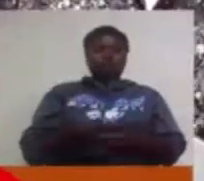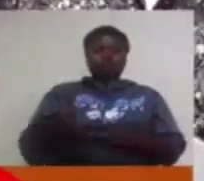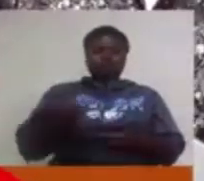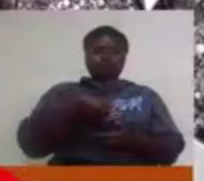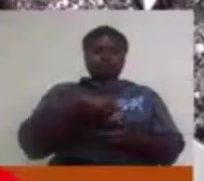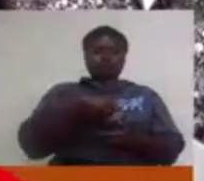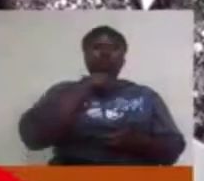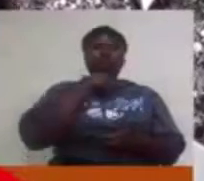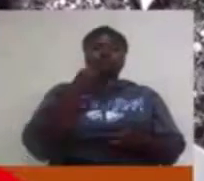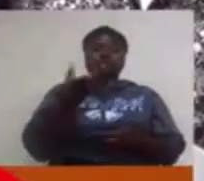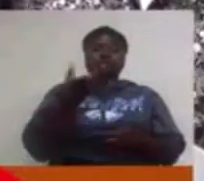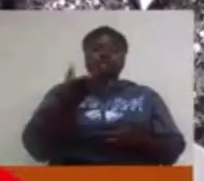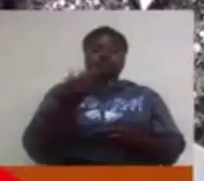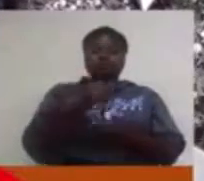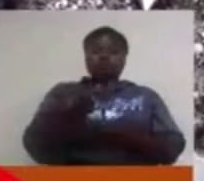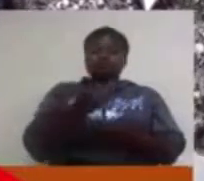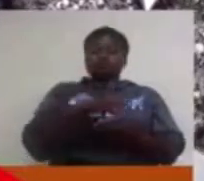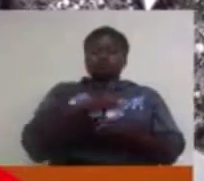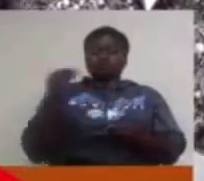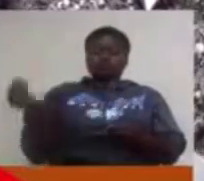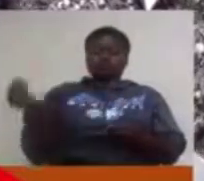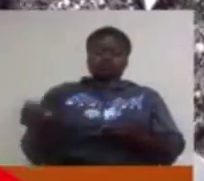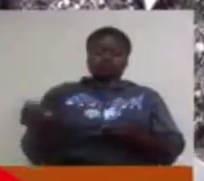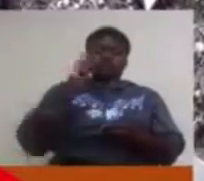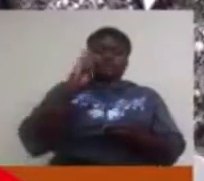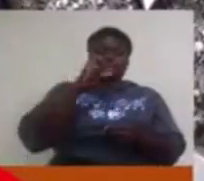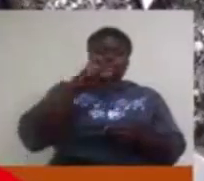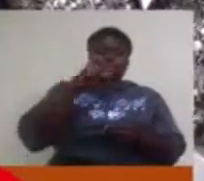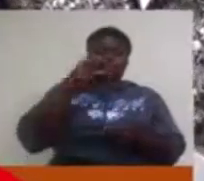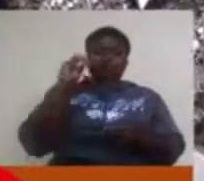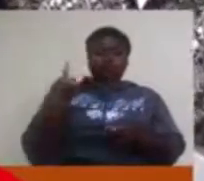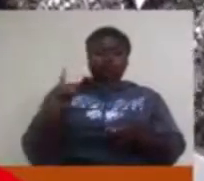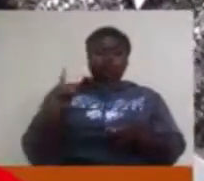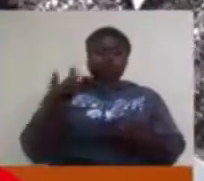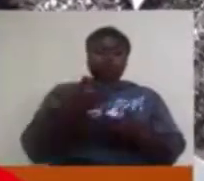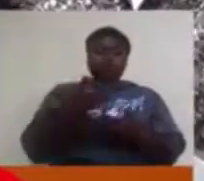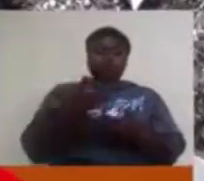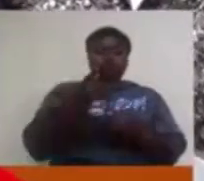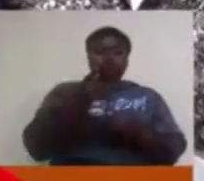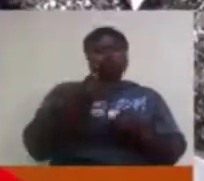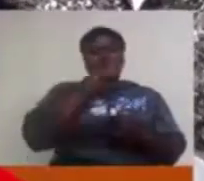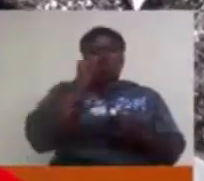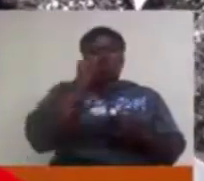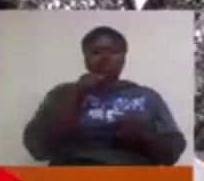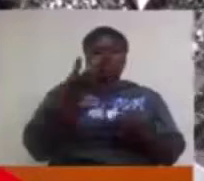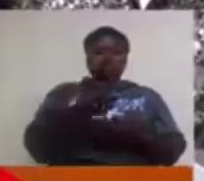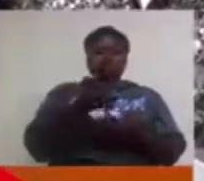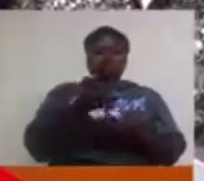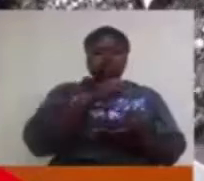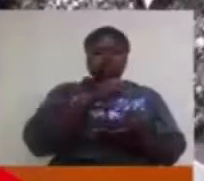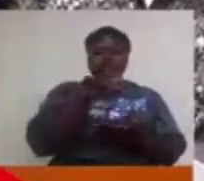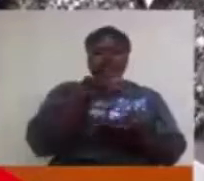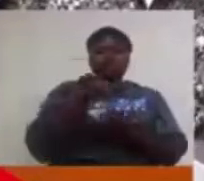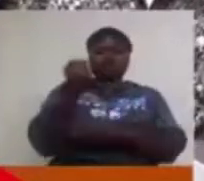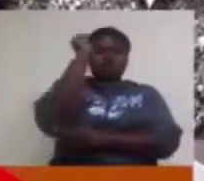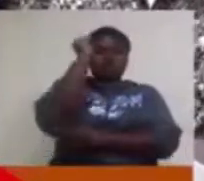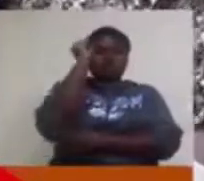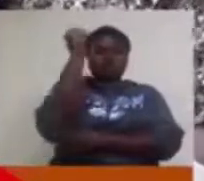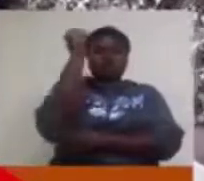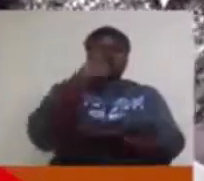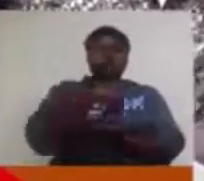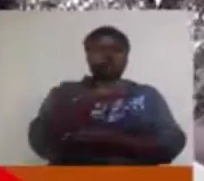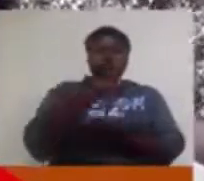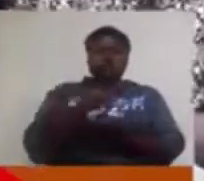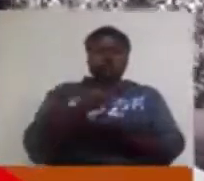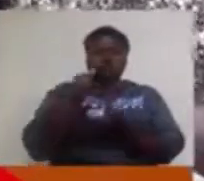tumeomba kwamba apewe dhamana, na tukaomba vile vile aweze kupewa usalama ambao umeongezeka, kwa sababu